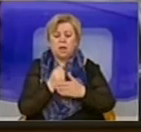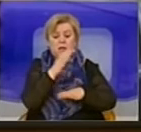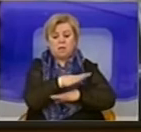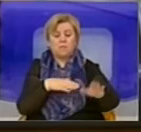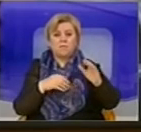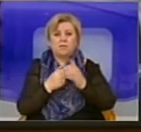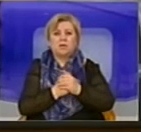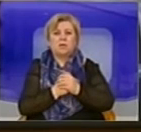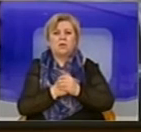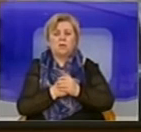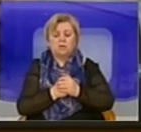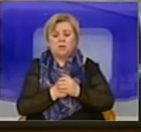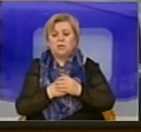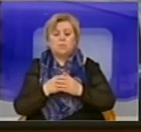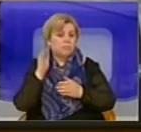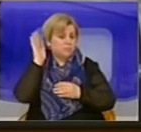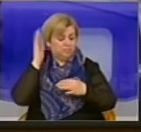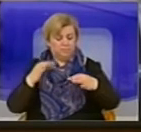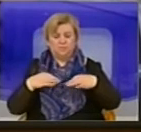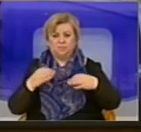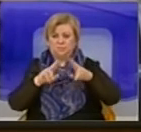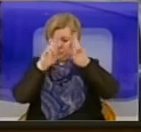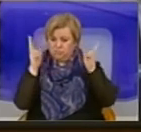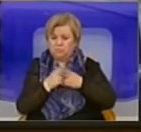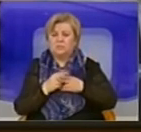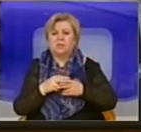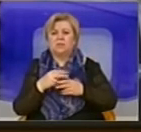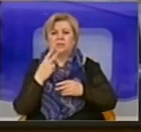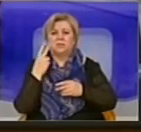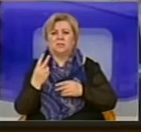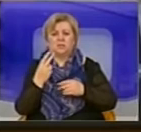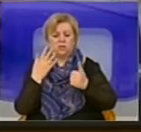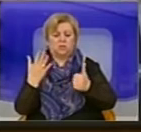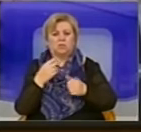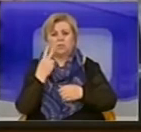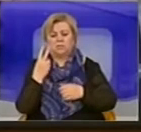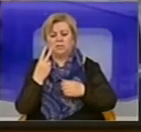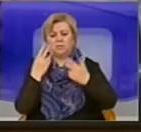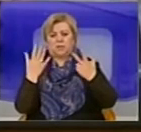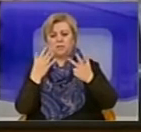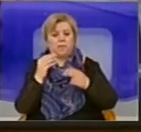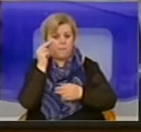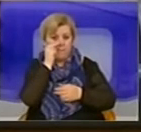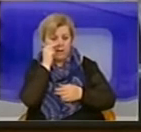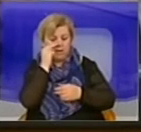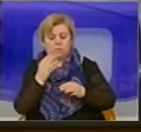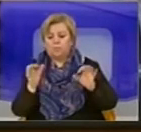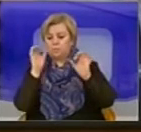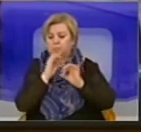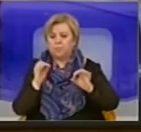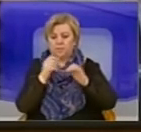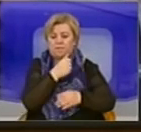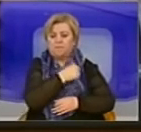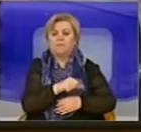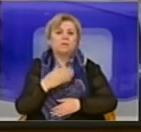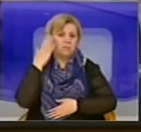Parlamentare OBSH-s takohet brenda 26 deri 28 majit dhe aplikim tjetër për antarësim nuk mund të ketë deri vitin